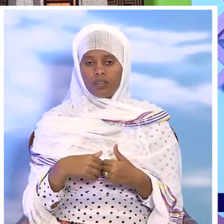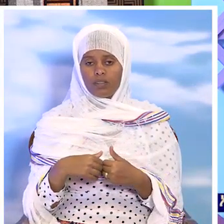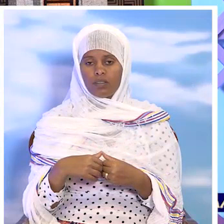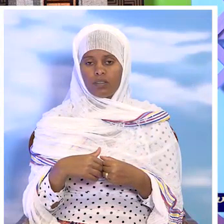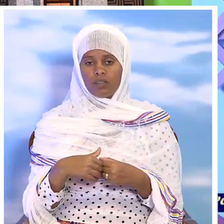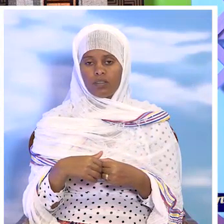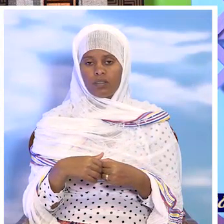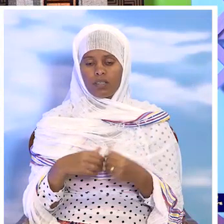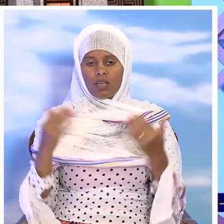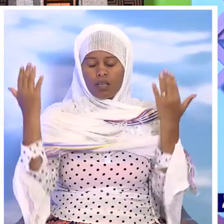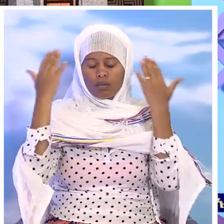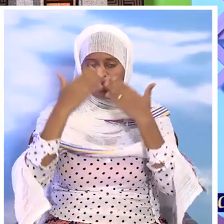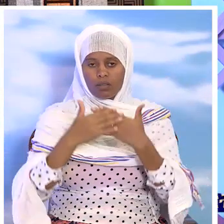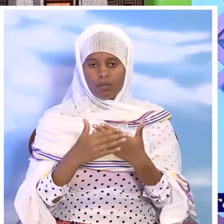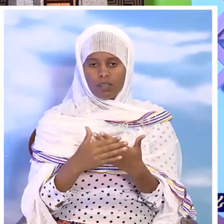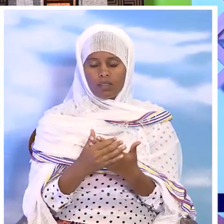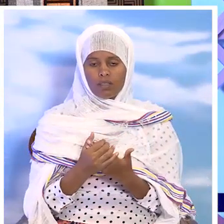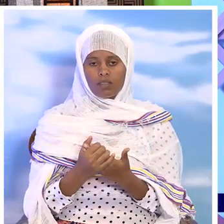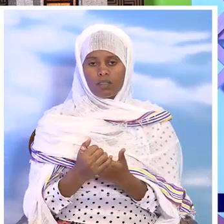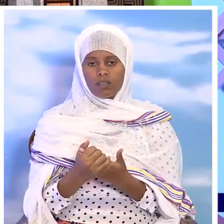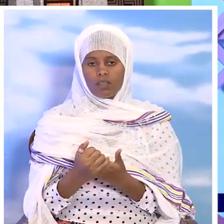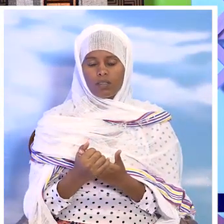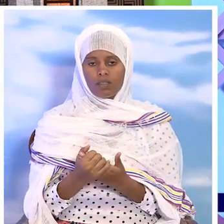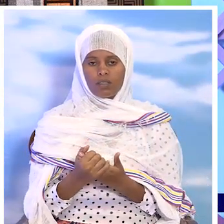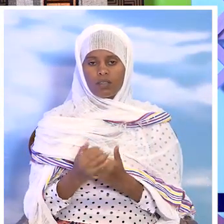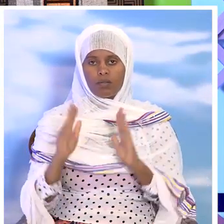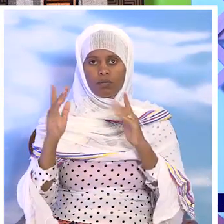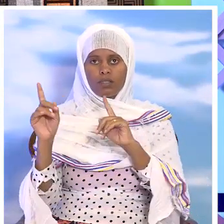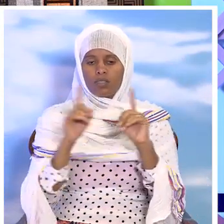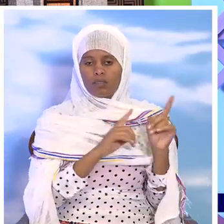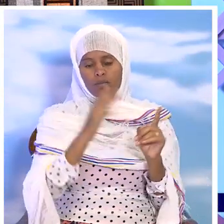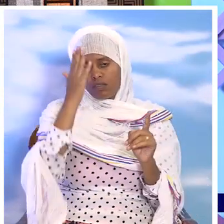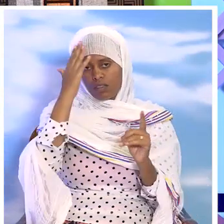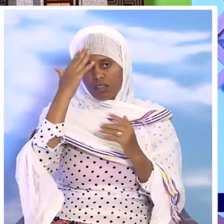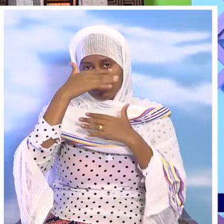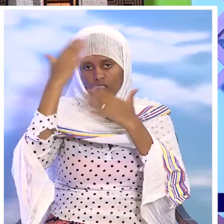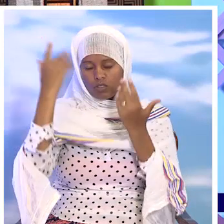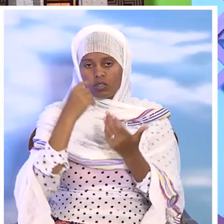ኣብ ፀልማትን ዝነብር ህዝቢ ፍልጠት ተገልፀሉ እዩ ማለት